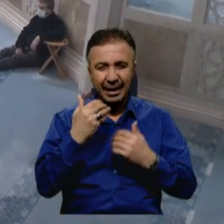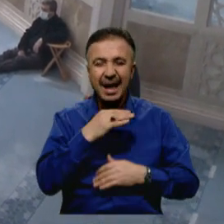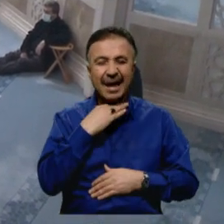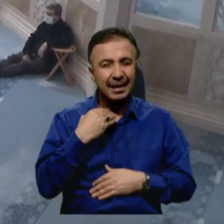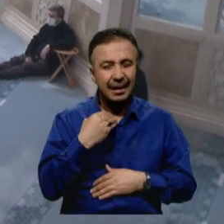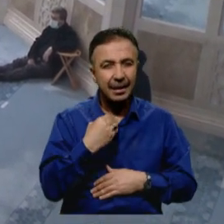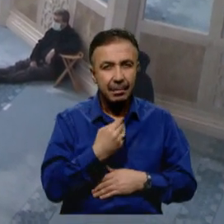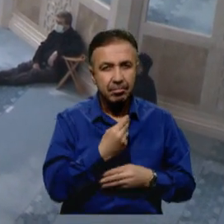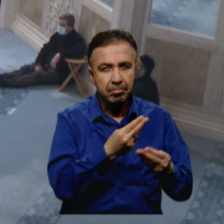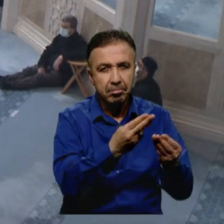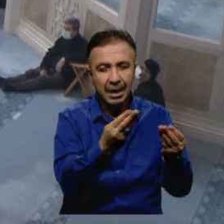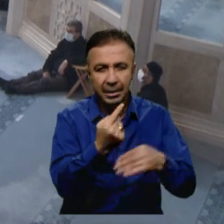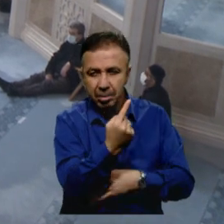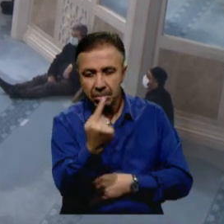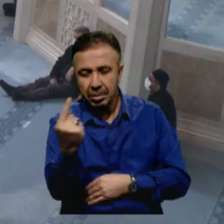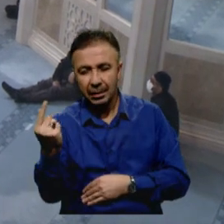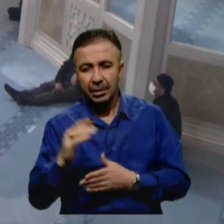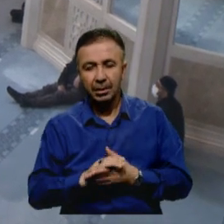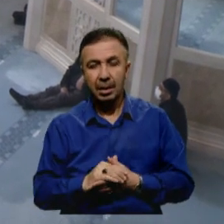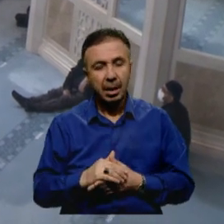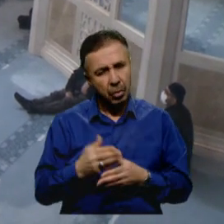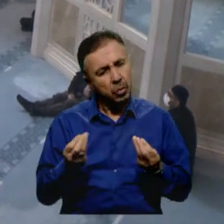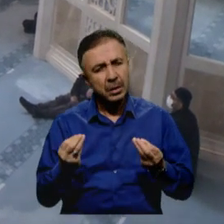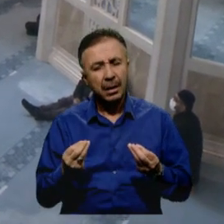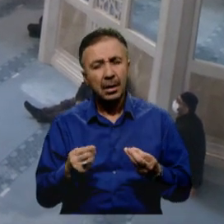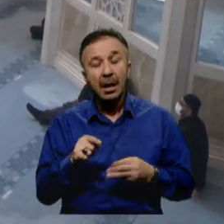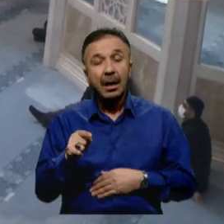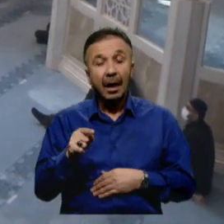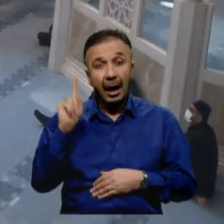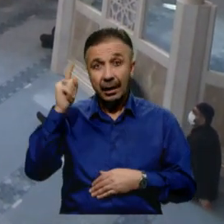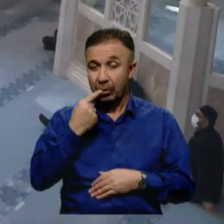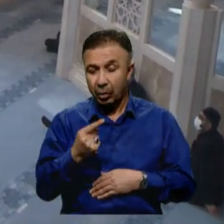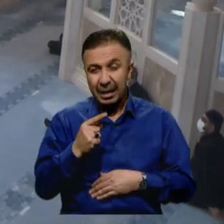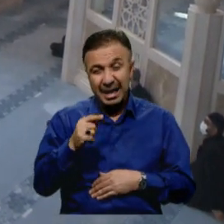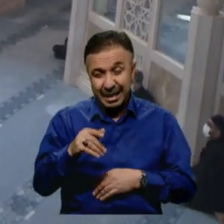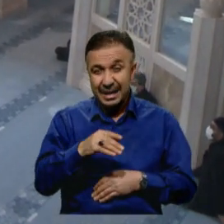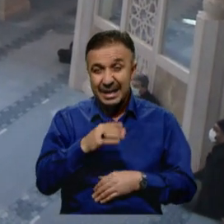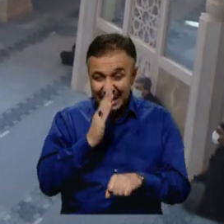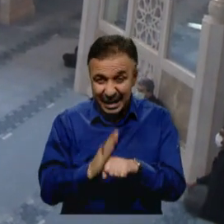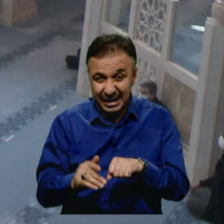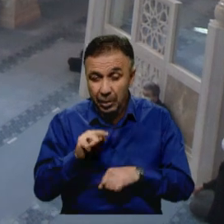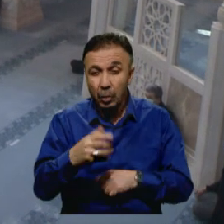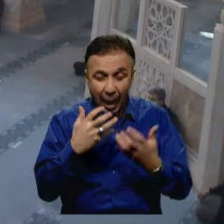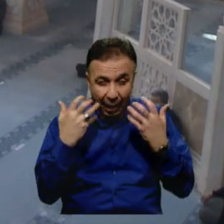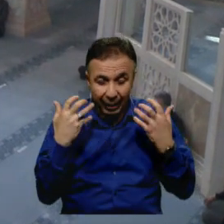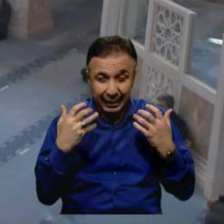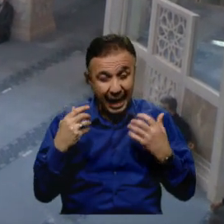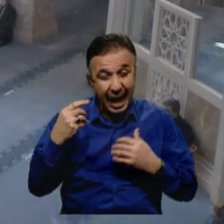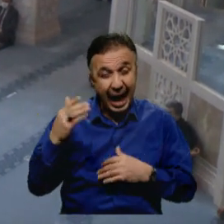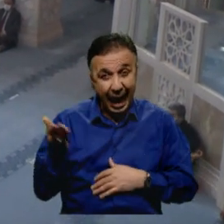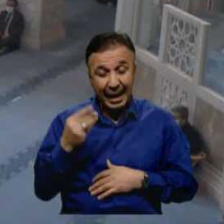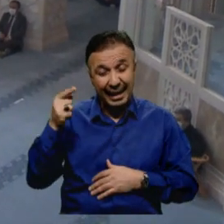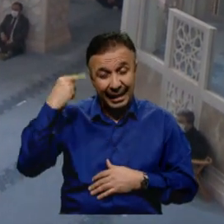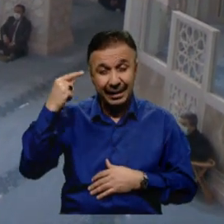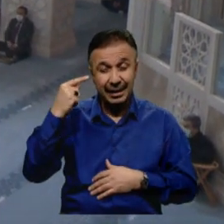tamam. Ama Allah buyuruyor ki, kestiğiniz bu kurbanda eğer sizin niyetiniz sırf Allah